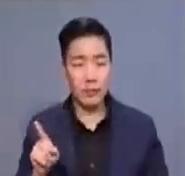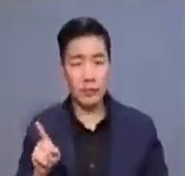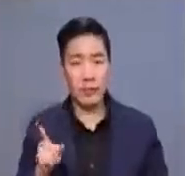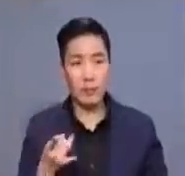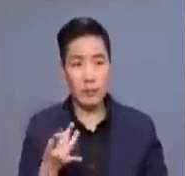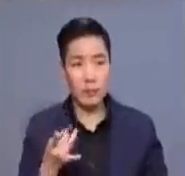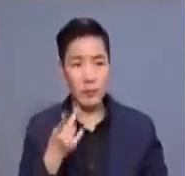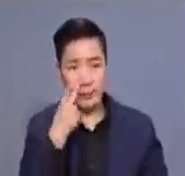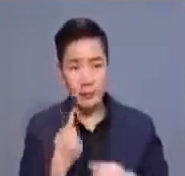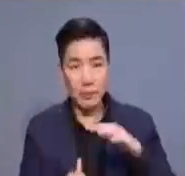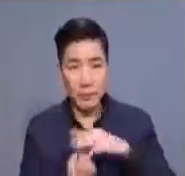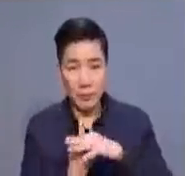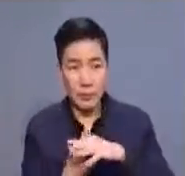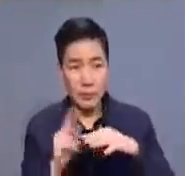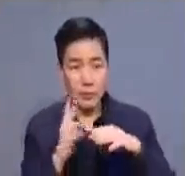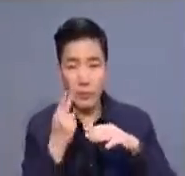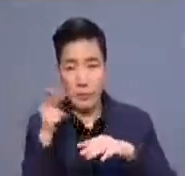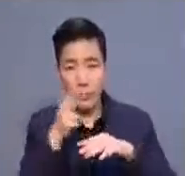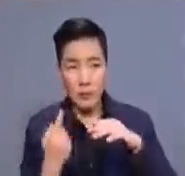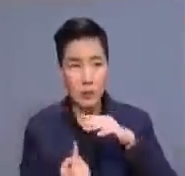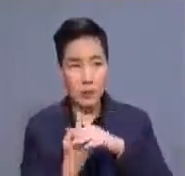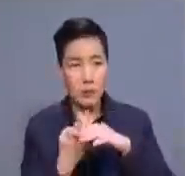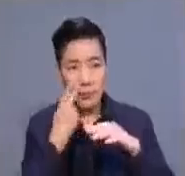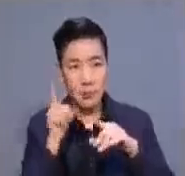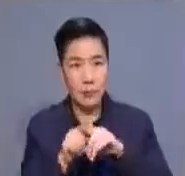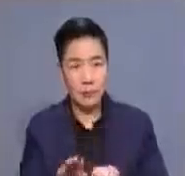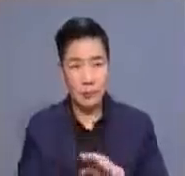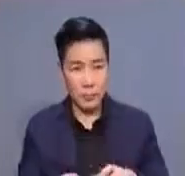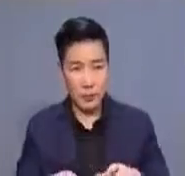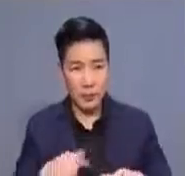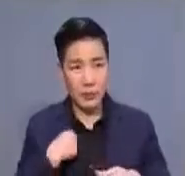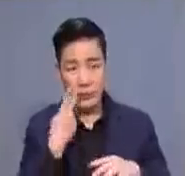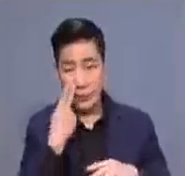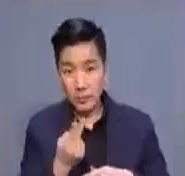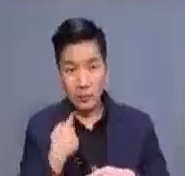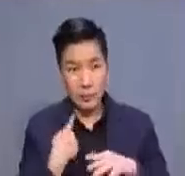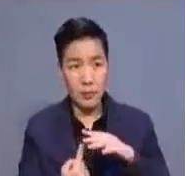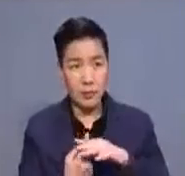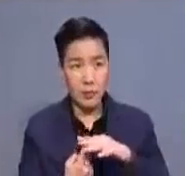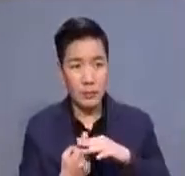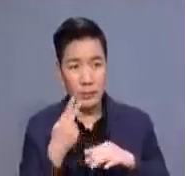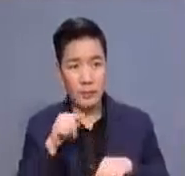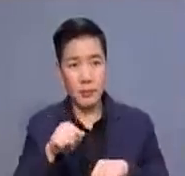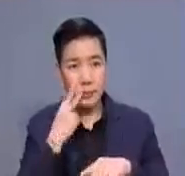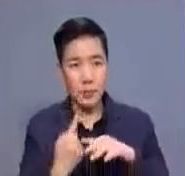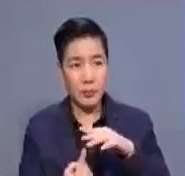ไหนไหนฮะมันมีน็อตโผล่มาเนี่ยคนเขาถ่ายภาพมา อ๋อคือเวลาเดินให้มันเลื่อน คุณมองเห็นไหมล่ะ เดี๋ยวนะเดี๋ยวนะ